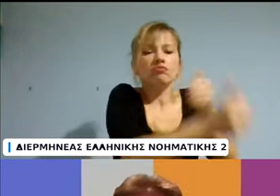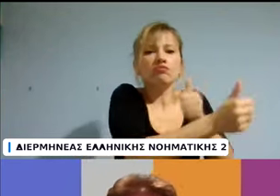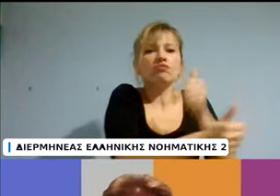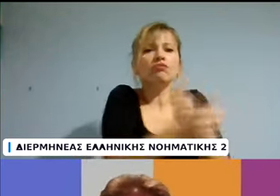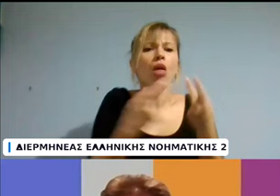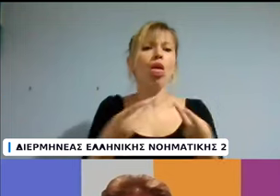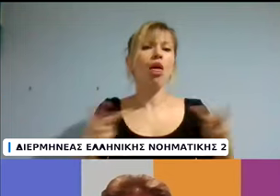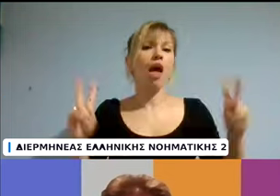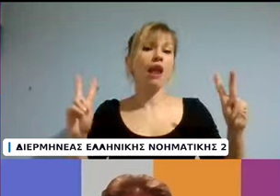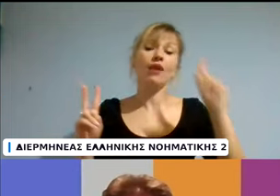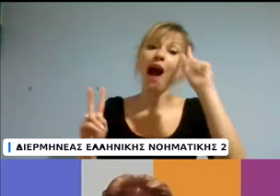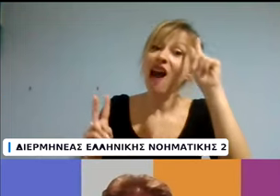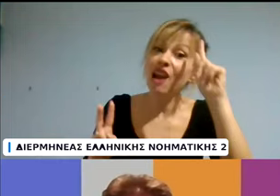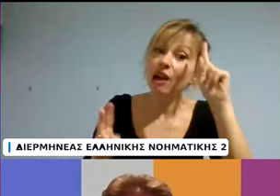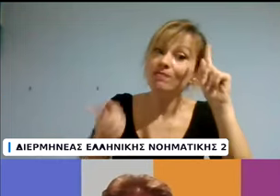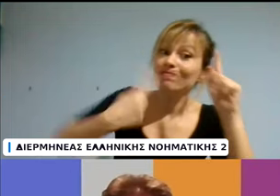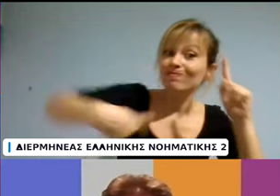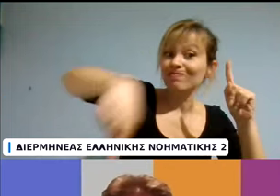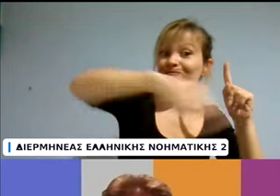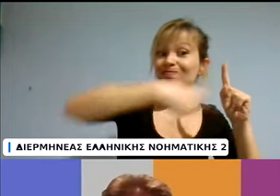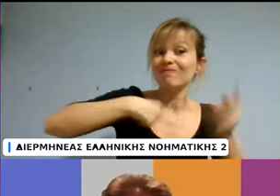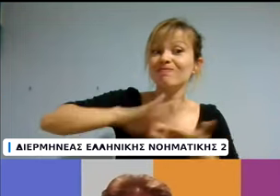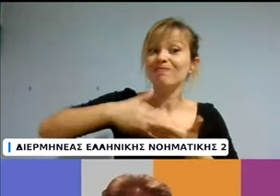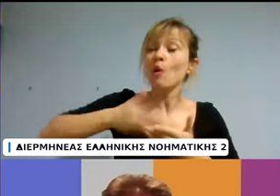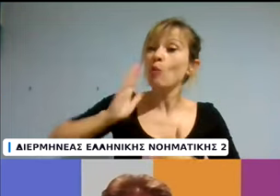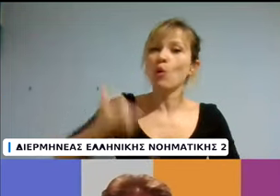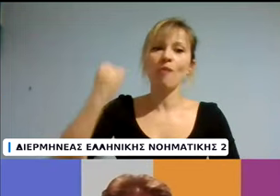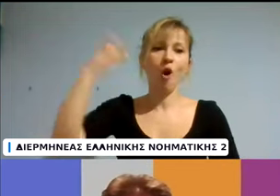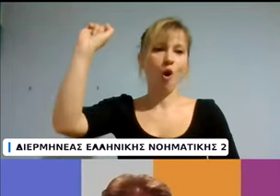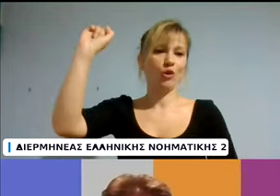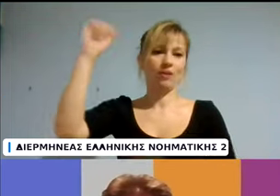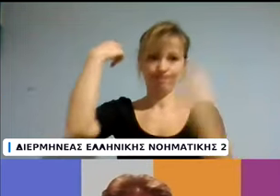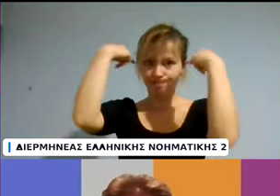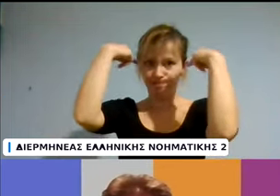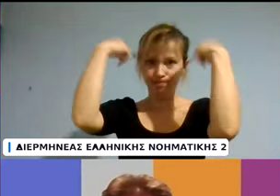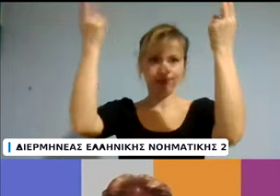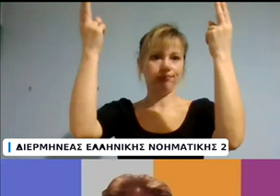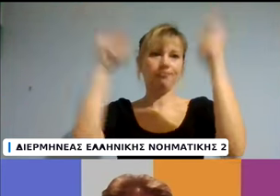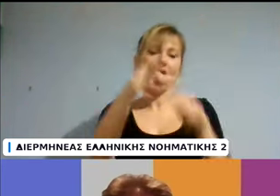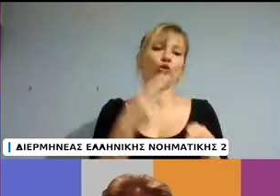Υπάρχει τρόπος να πούμε όχι. Αυτός είναι ο μόνος τρόπος. Πρέπει.